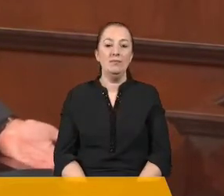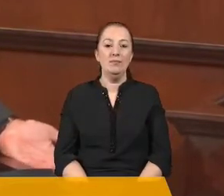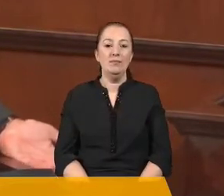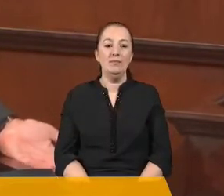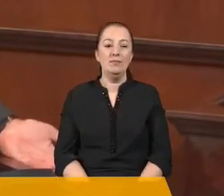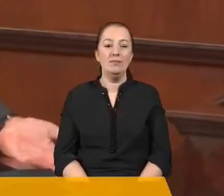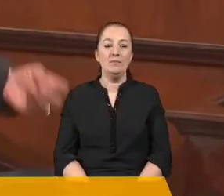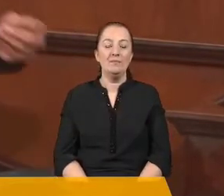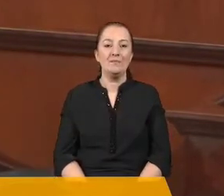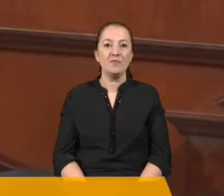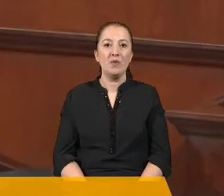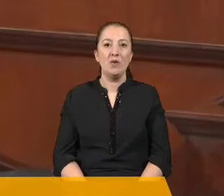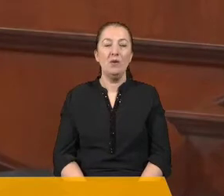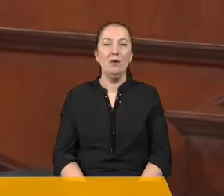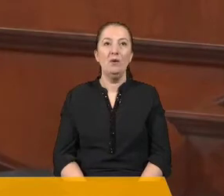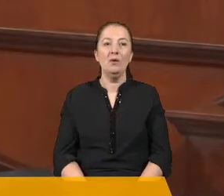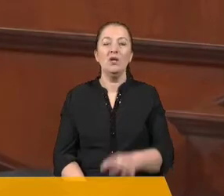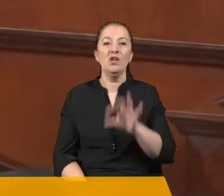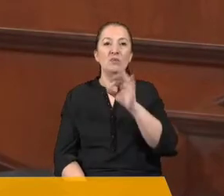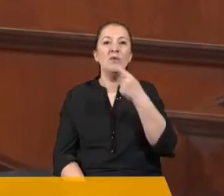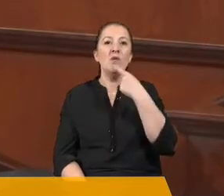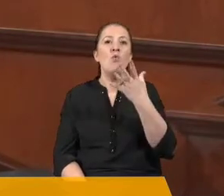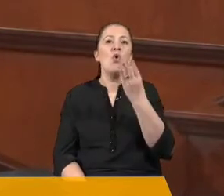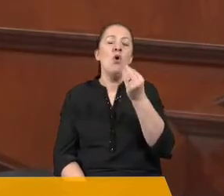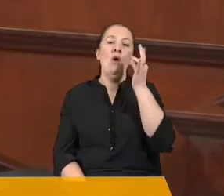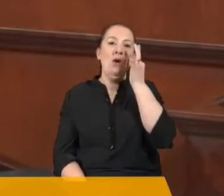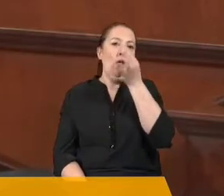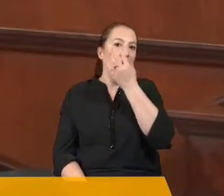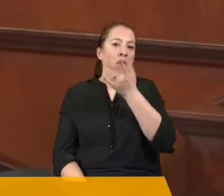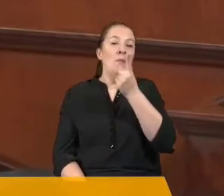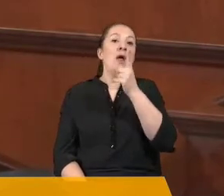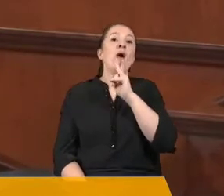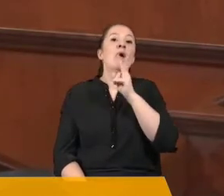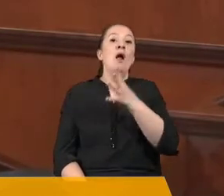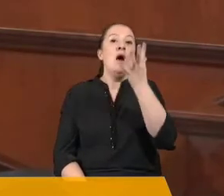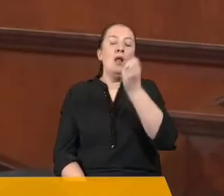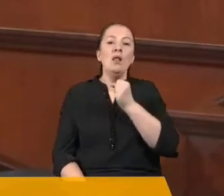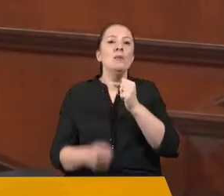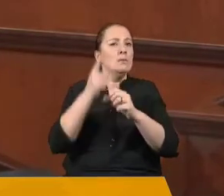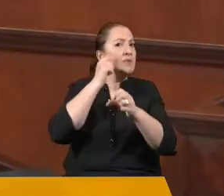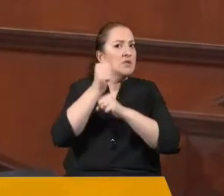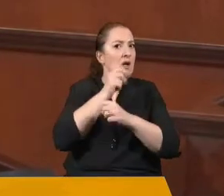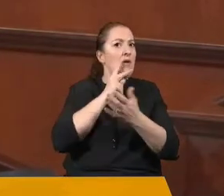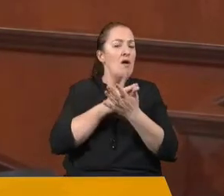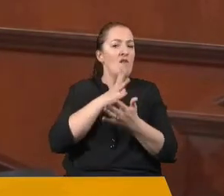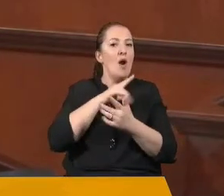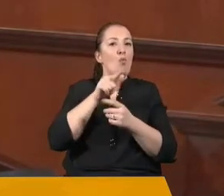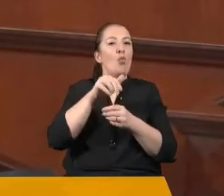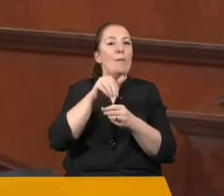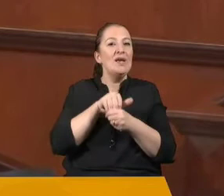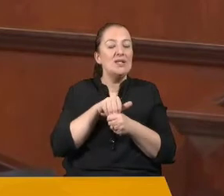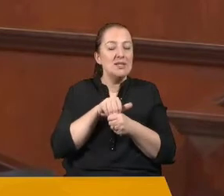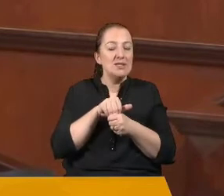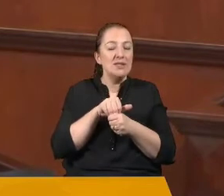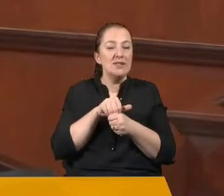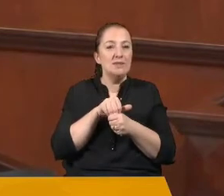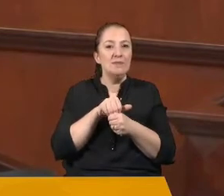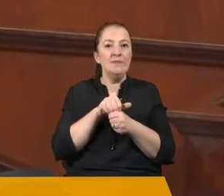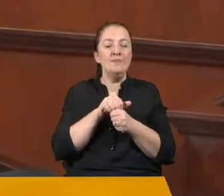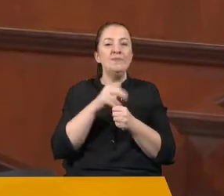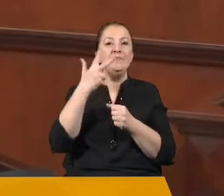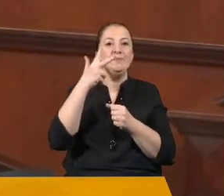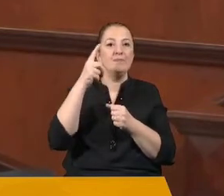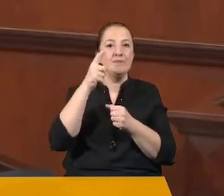Evet. Doğru. Şimdi de diyorum ki çok kolay. Bir karar alalım. Bakın ısrar karar da var. Bu meclis 3